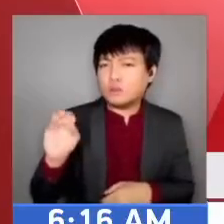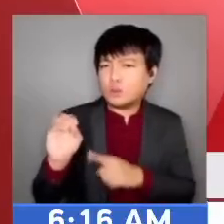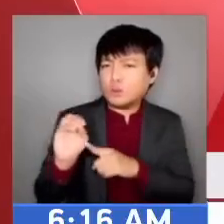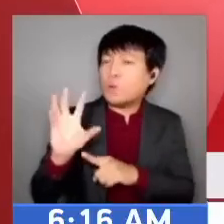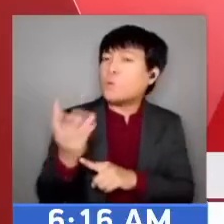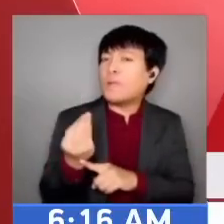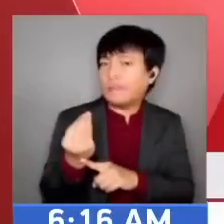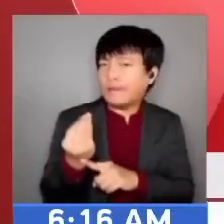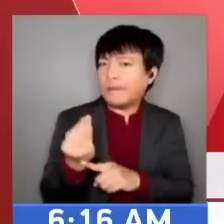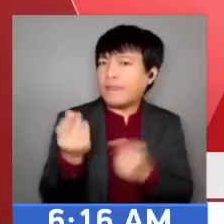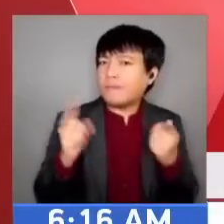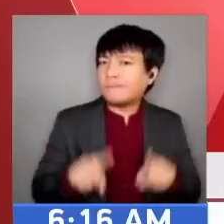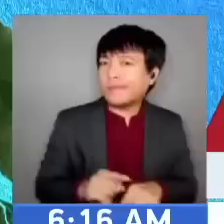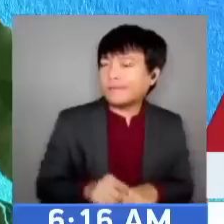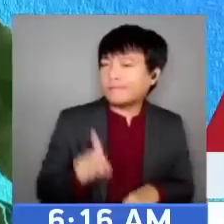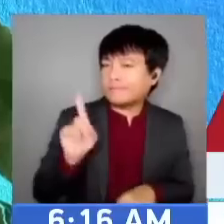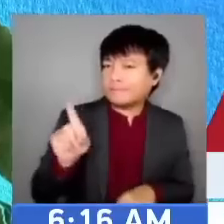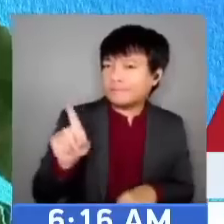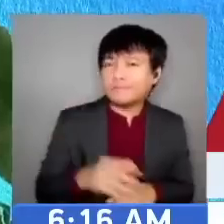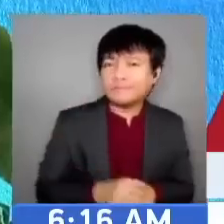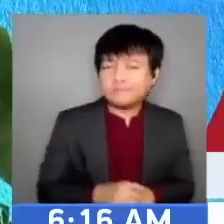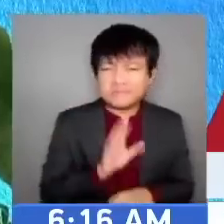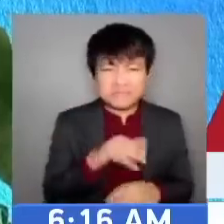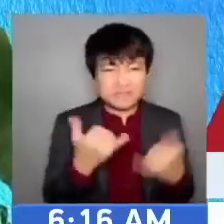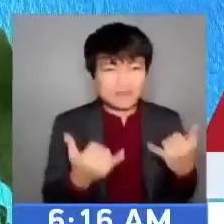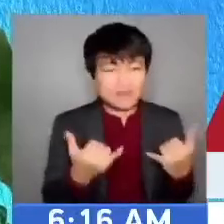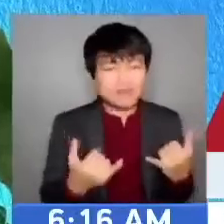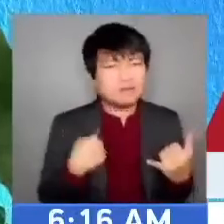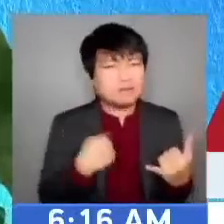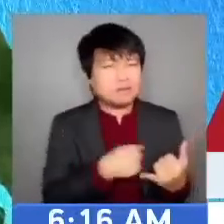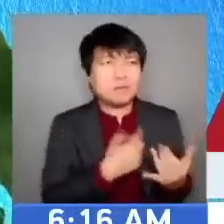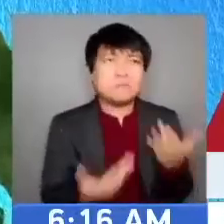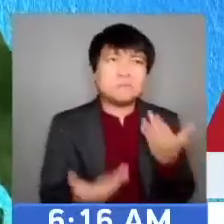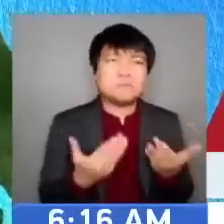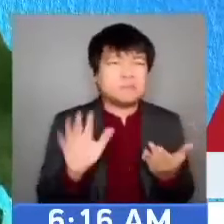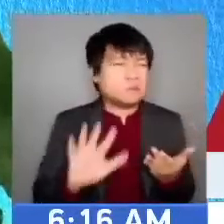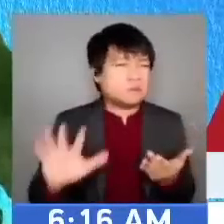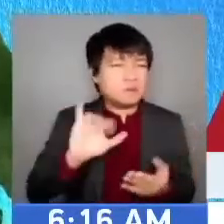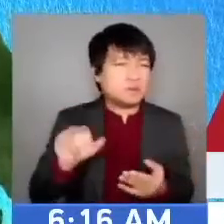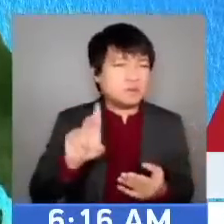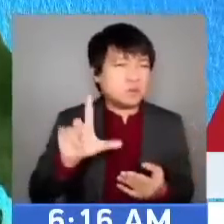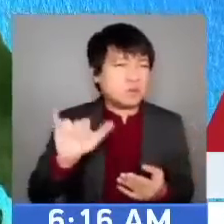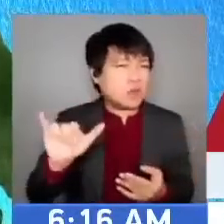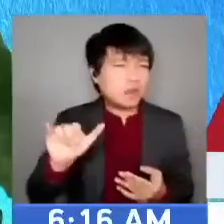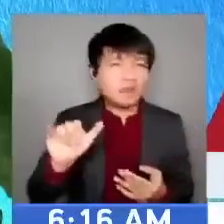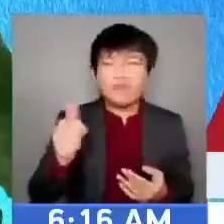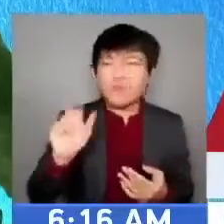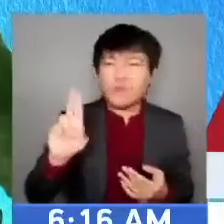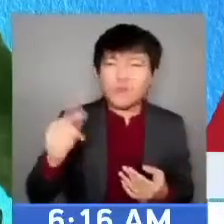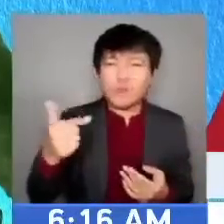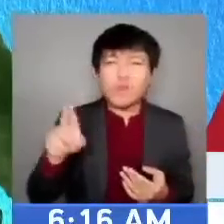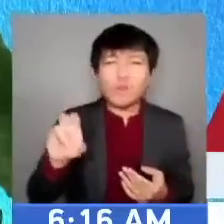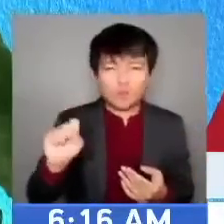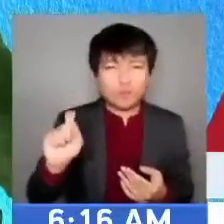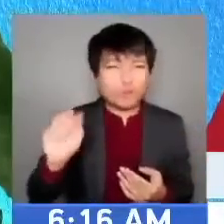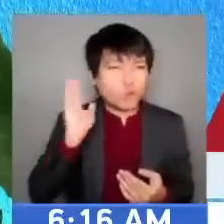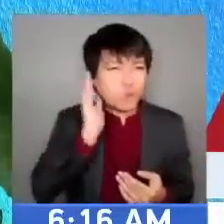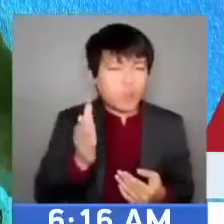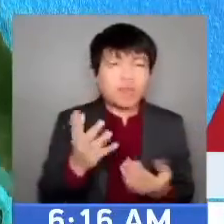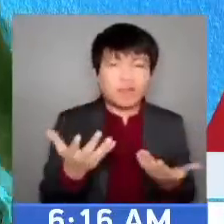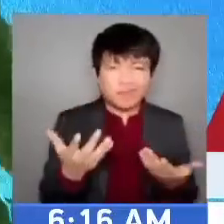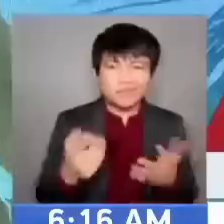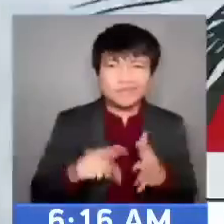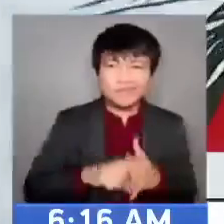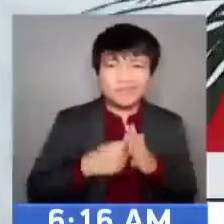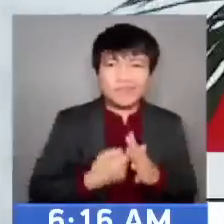ngayon no bandang ah ine-expect natin posible mga July August no magsisimula yung ano yung pagpunta natin sa panahon ng ilo ibig sabihin